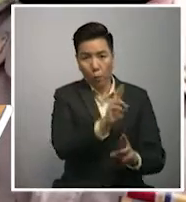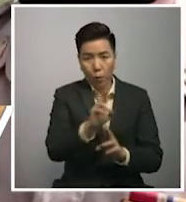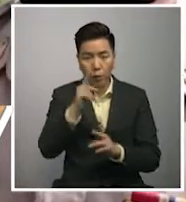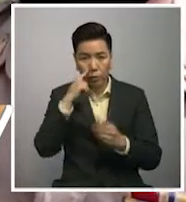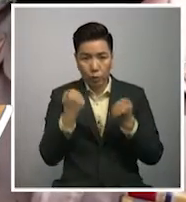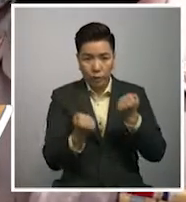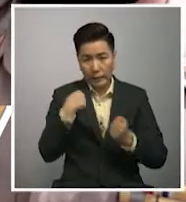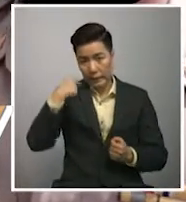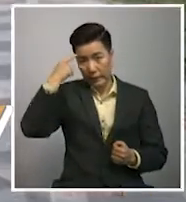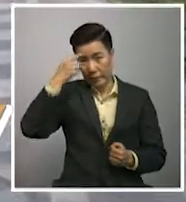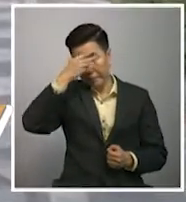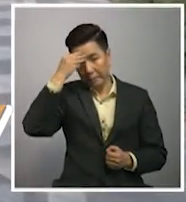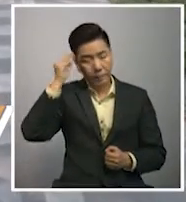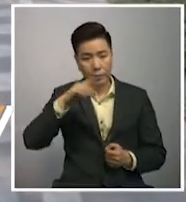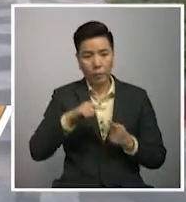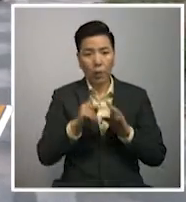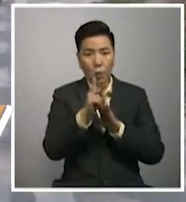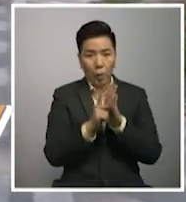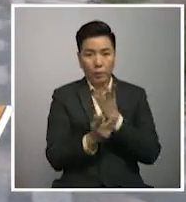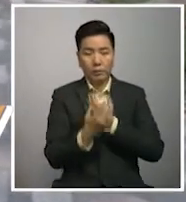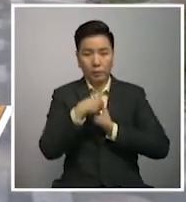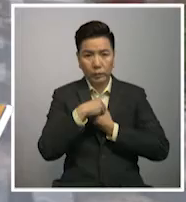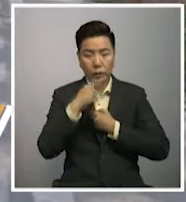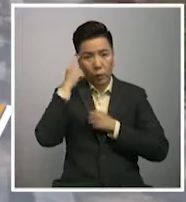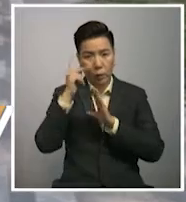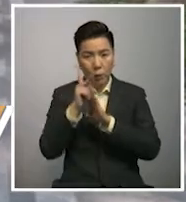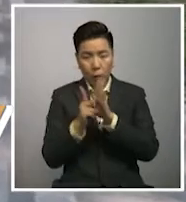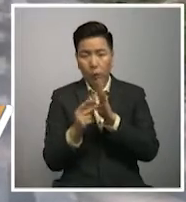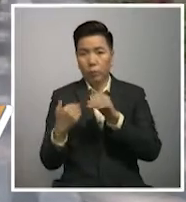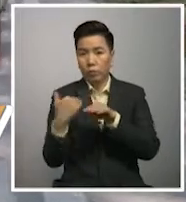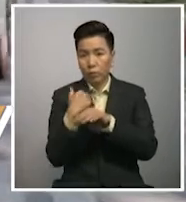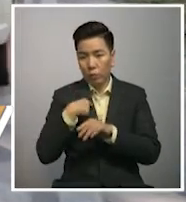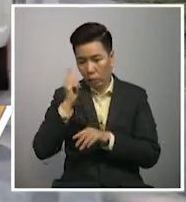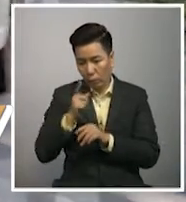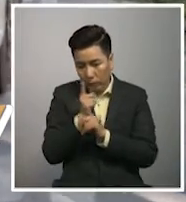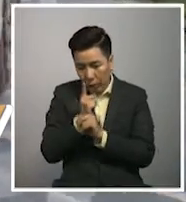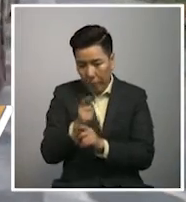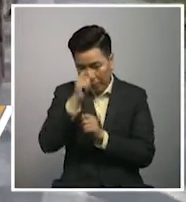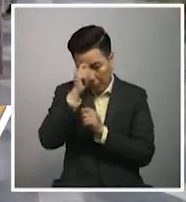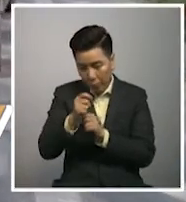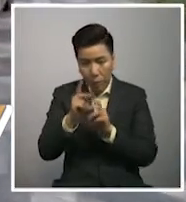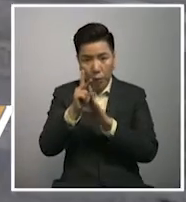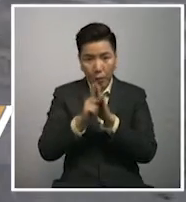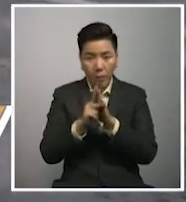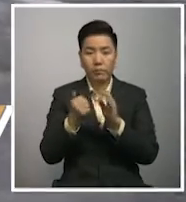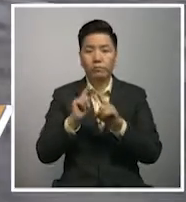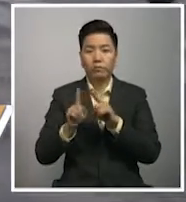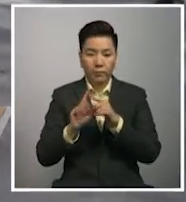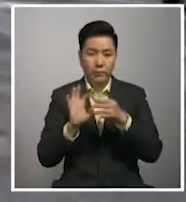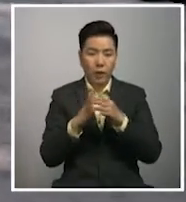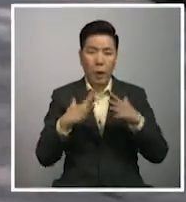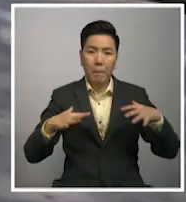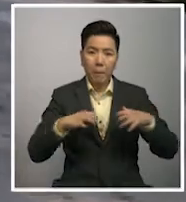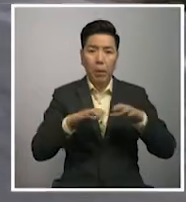ขี่มีสติอยู่ตลอดเวลามีวินัยเคารพกฎจราจรเพื่อความปลอดภัยของตนเองและครอบครัวรวมถึงลดอุบัติเหตุต่างๆ